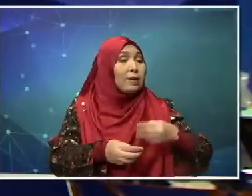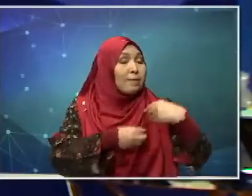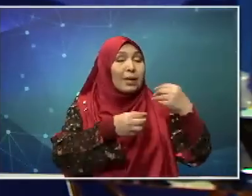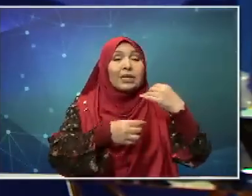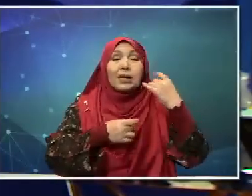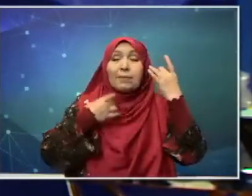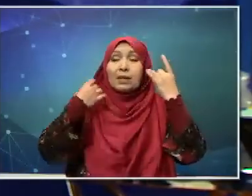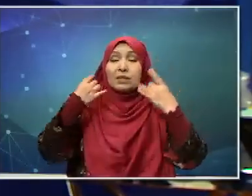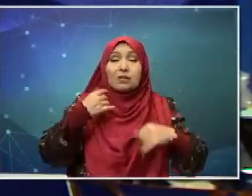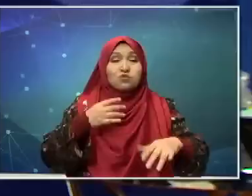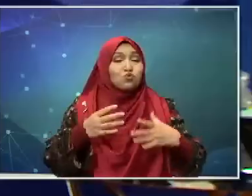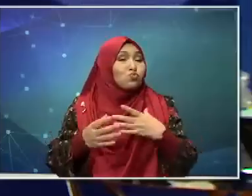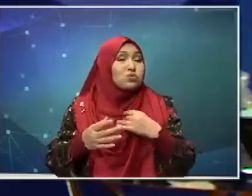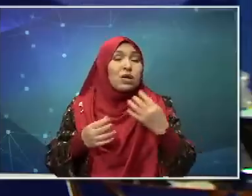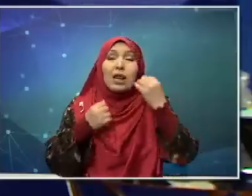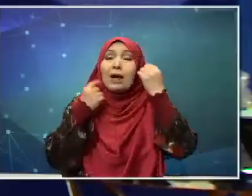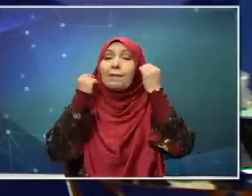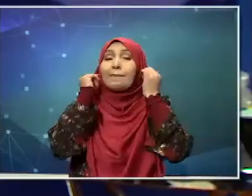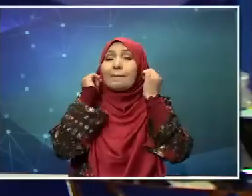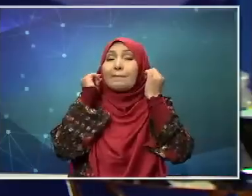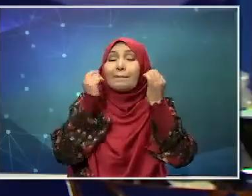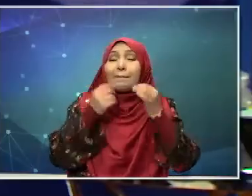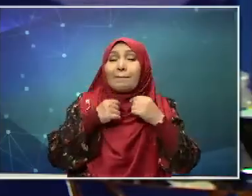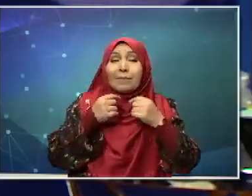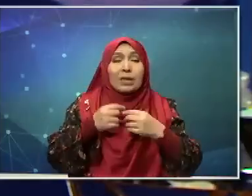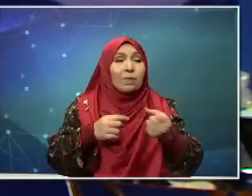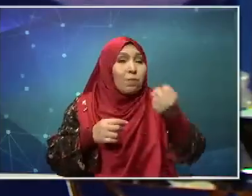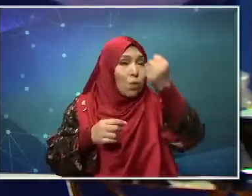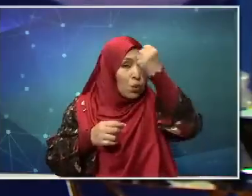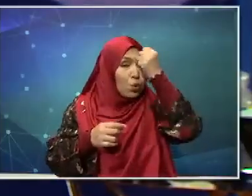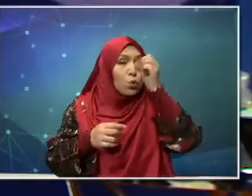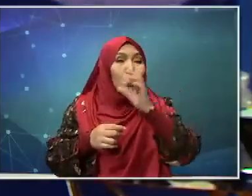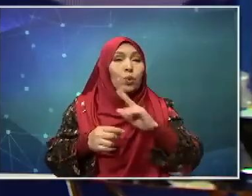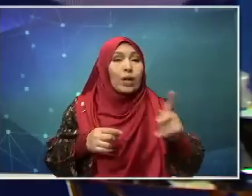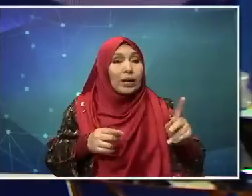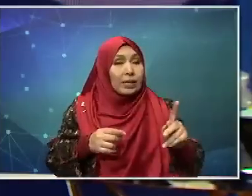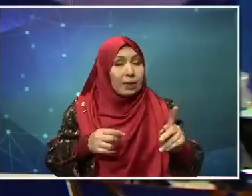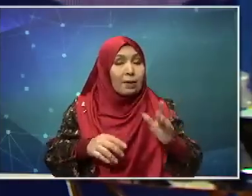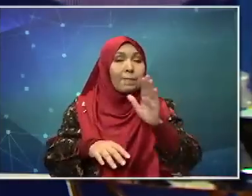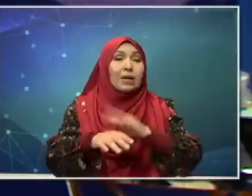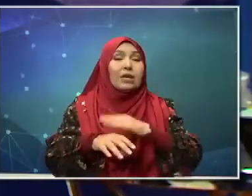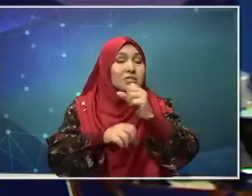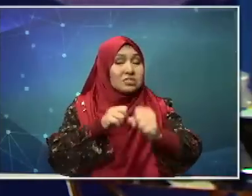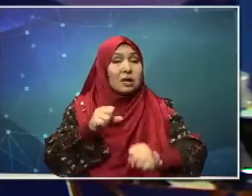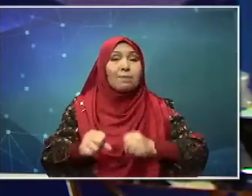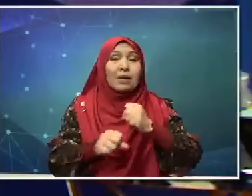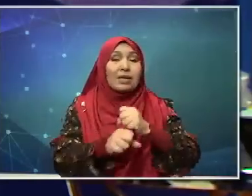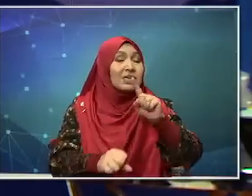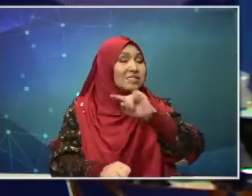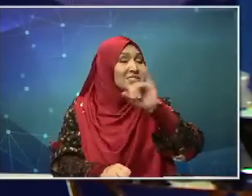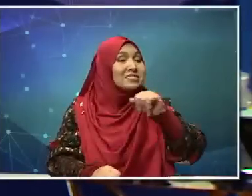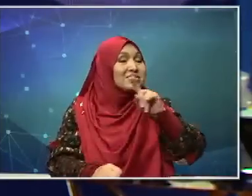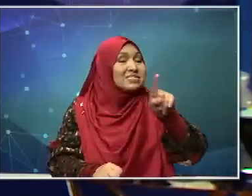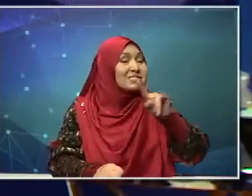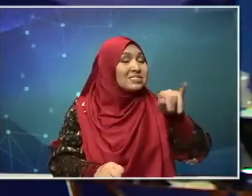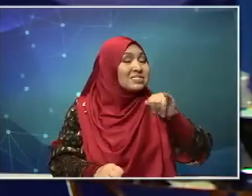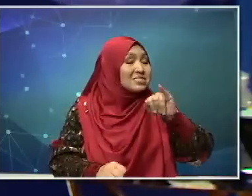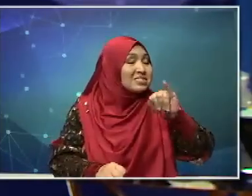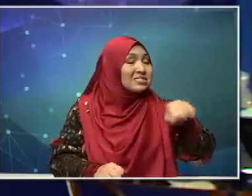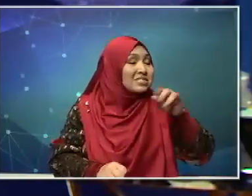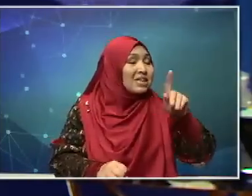jadi anak perempuan suku perhiasan nih hadiah dibodohkan yang dibutuhkan pada zaman Jahiliyah ini jadi sehinggakan